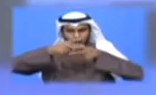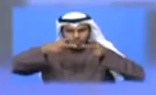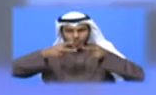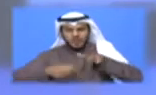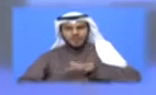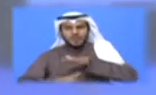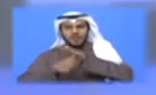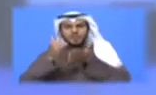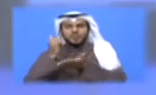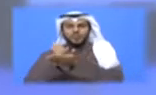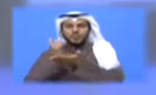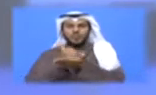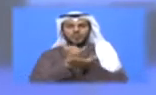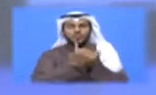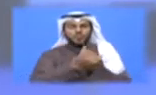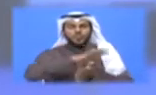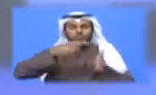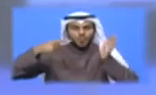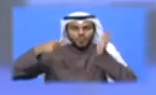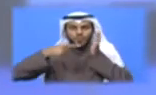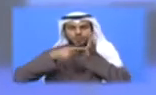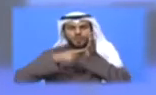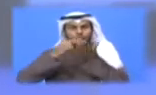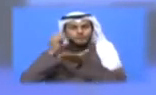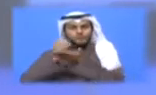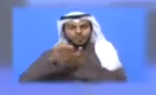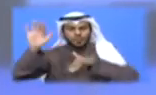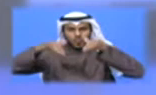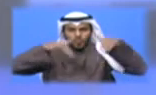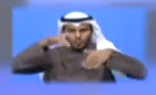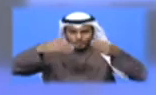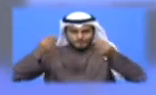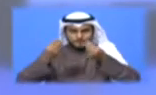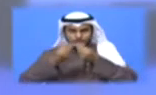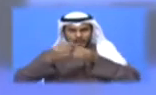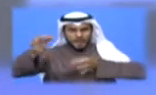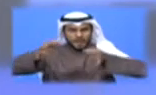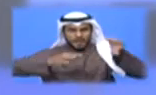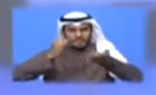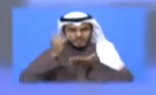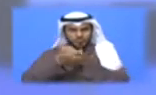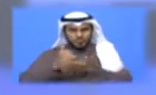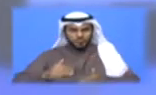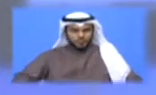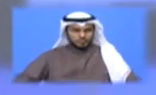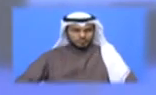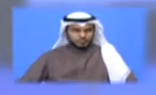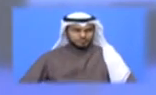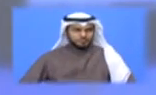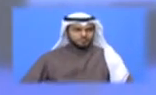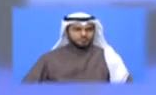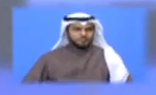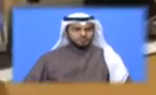العلمية وكبار الشخصيات من الدولة والمتخصصين في المجال الهندسي من كبار المسؤولين.